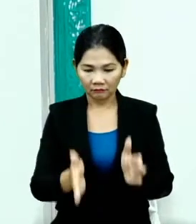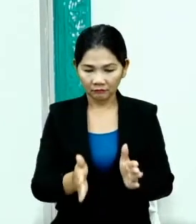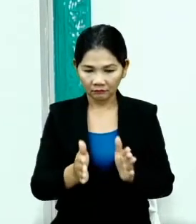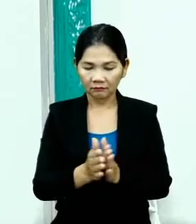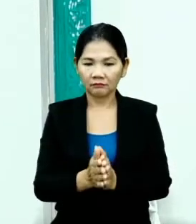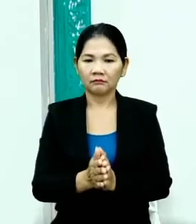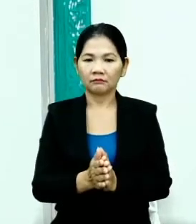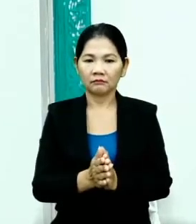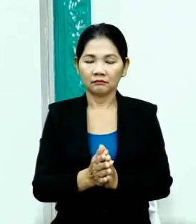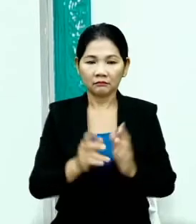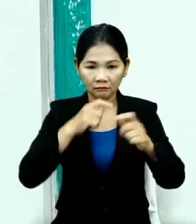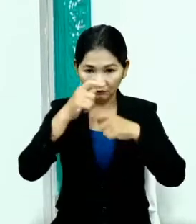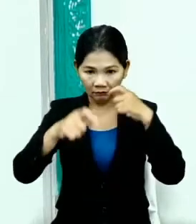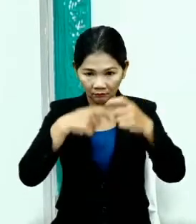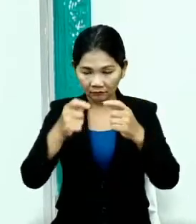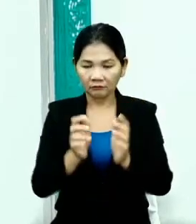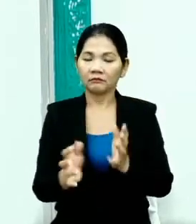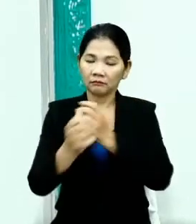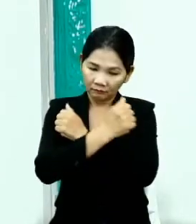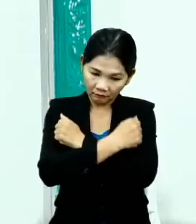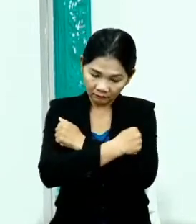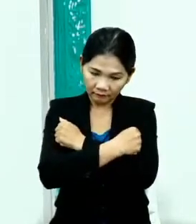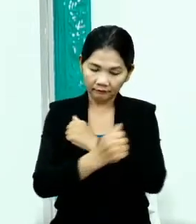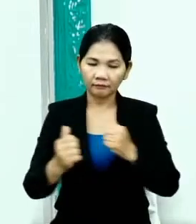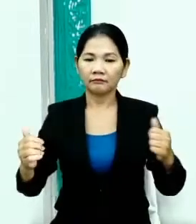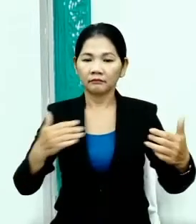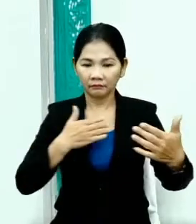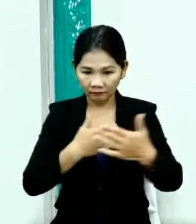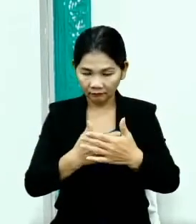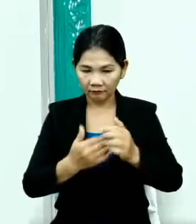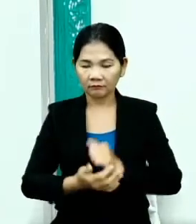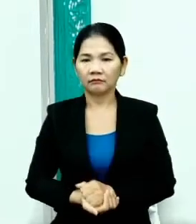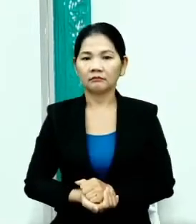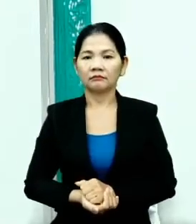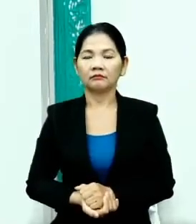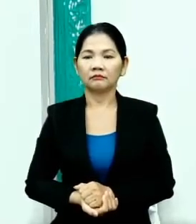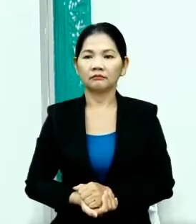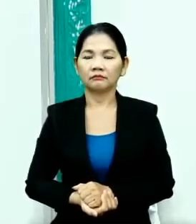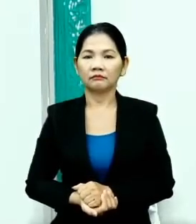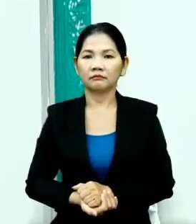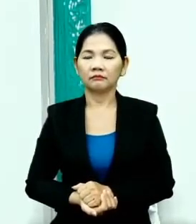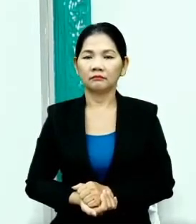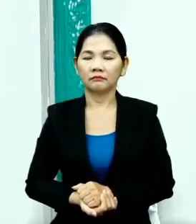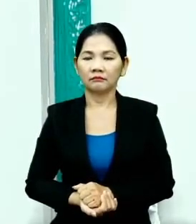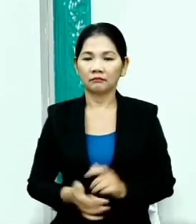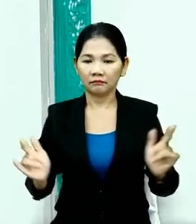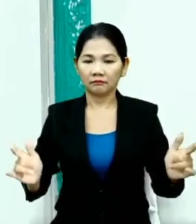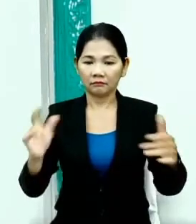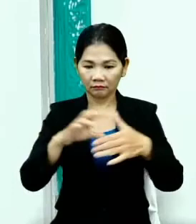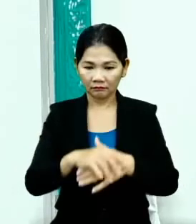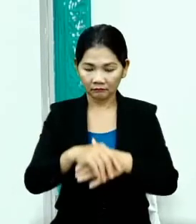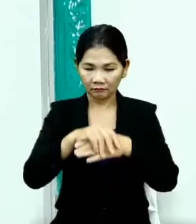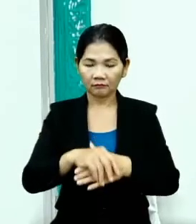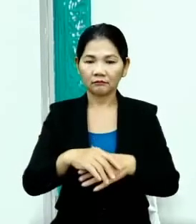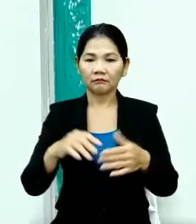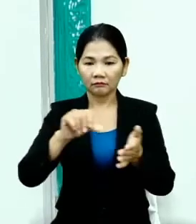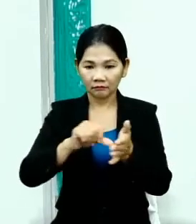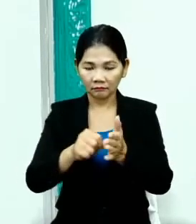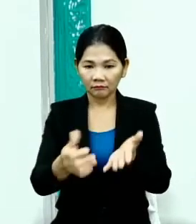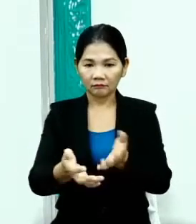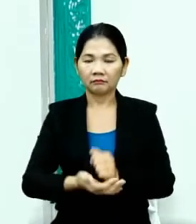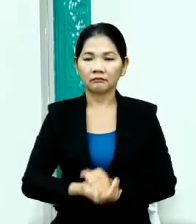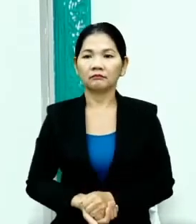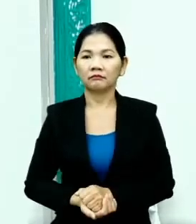rộp án, sở lành khní chất sân ịt. Tỏ cất tặng ọc nìa, mất phé, ta trời nâng nây mới nát con.